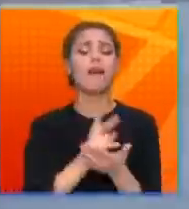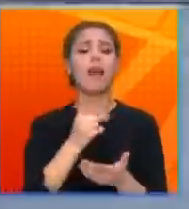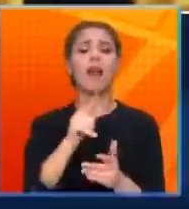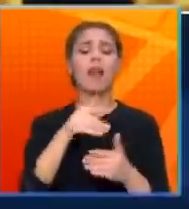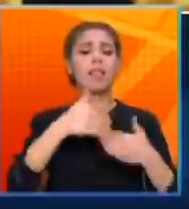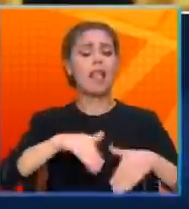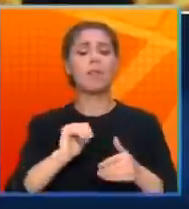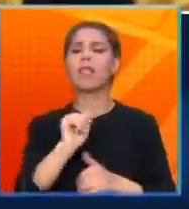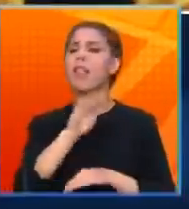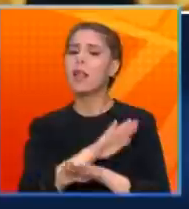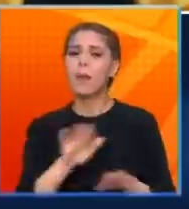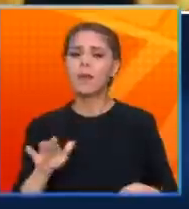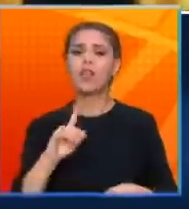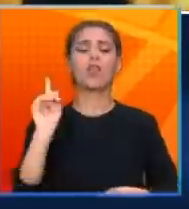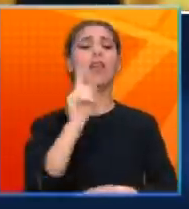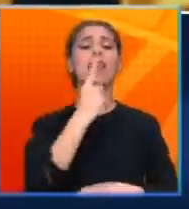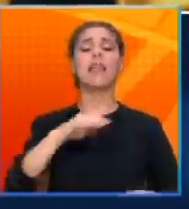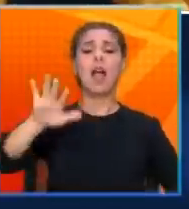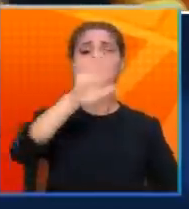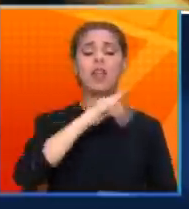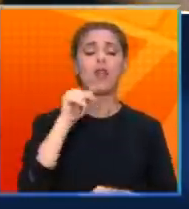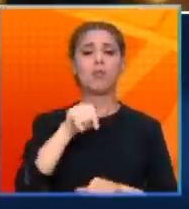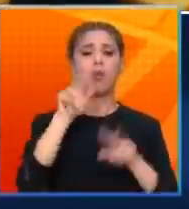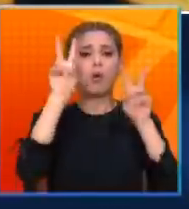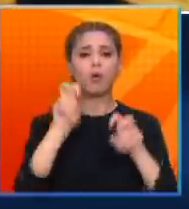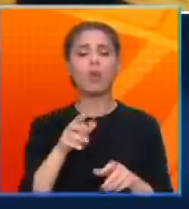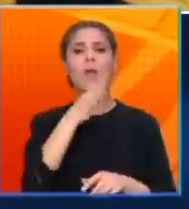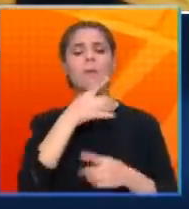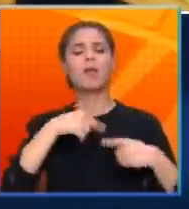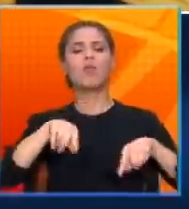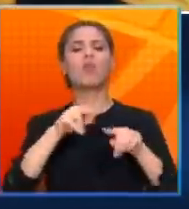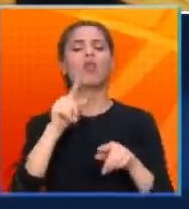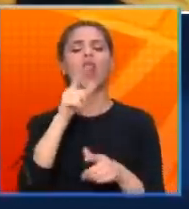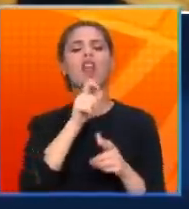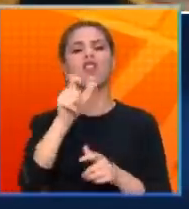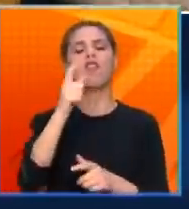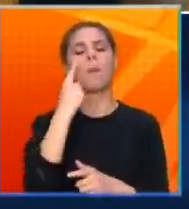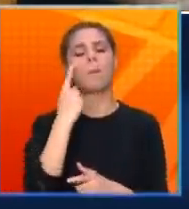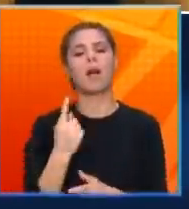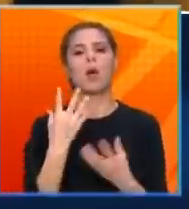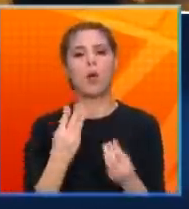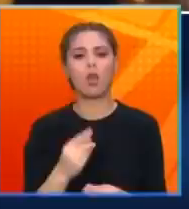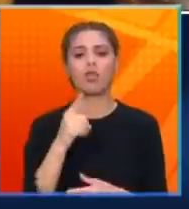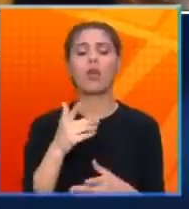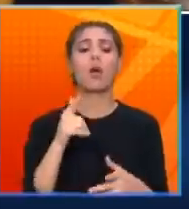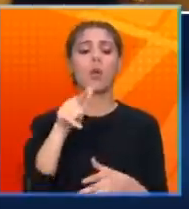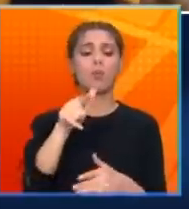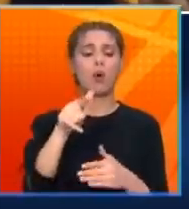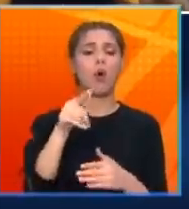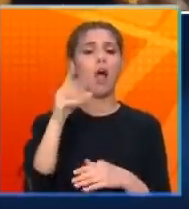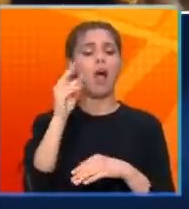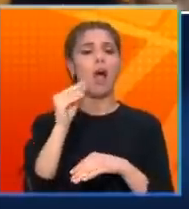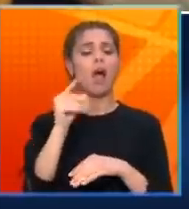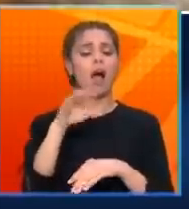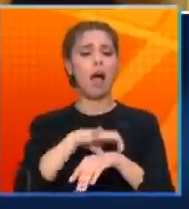zaman kalkacak? İdareciler neyi tartışacaklar? Bilim kurullarının vereceği cevaplara bakacaklar. Ne kadar az